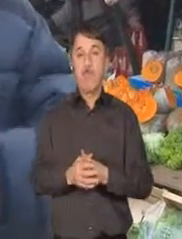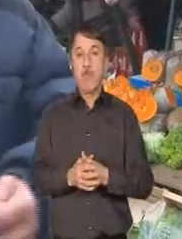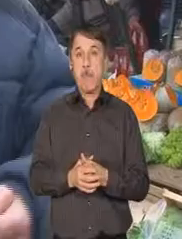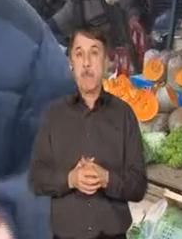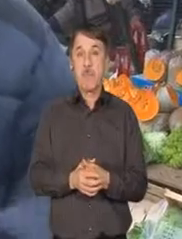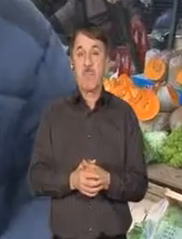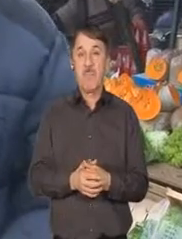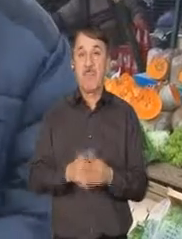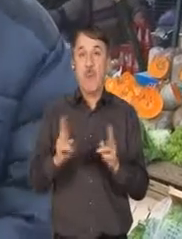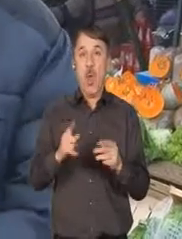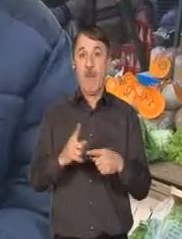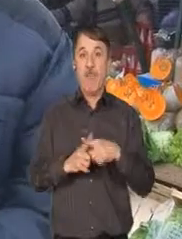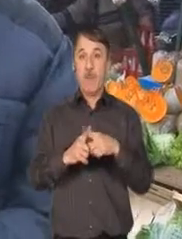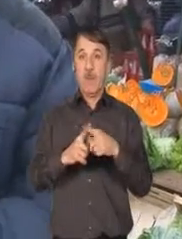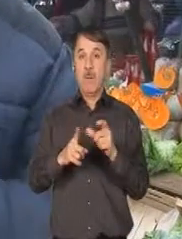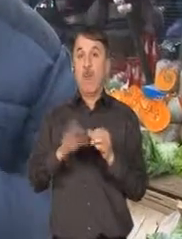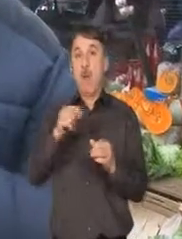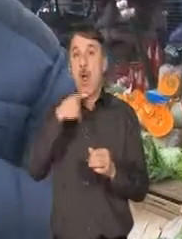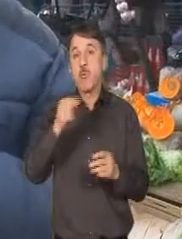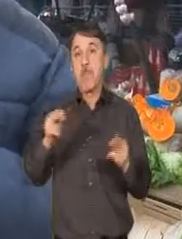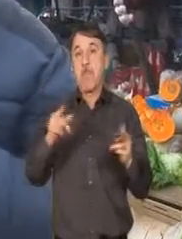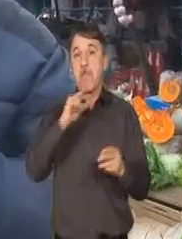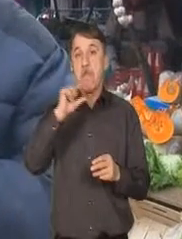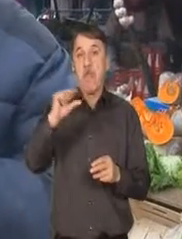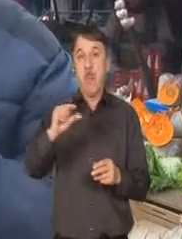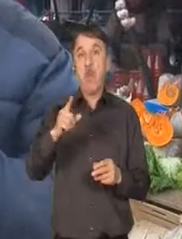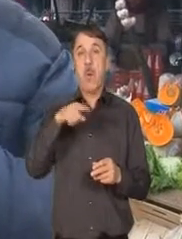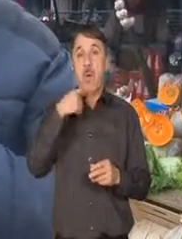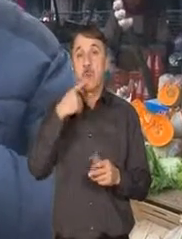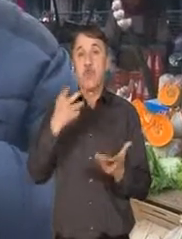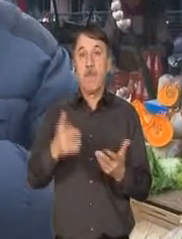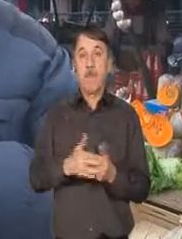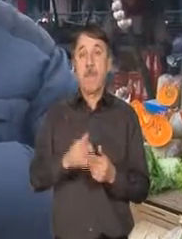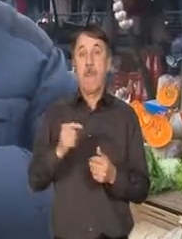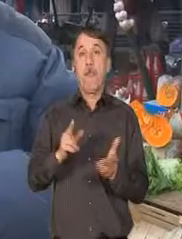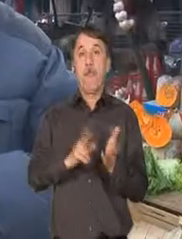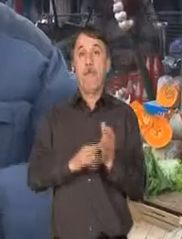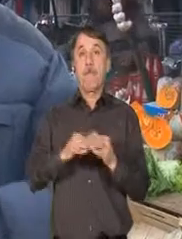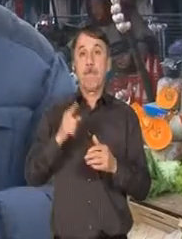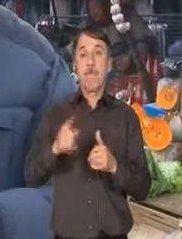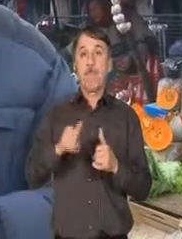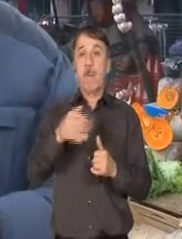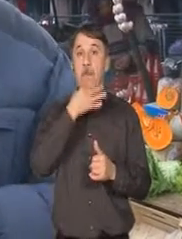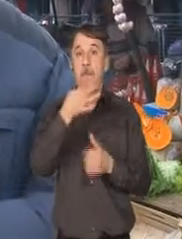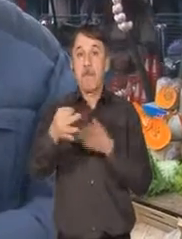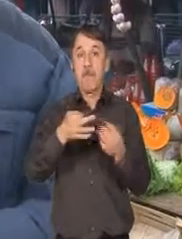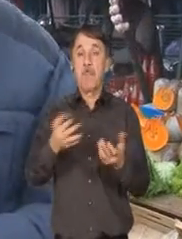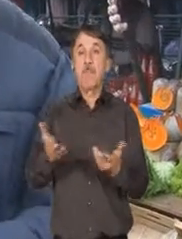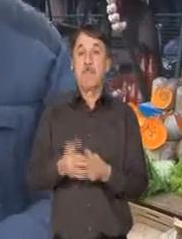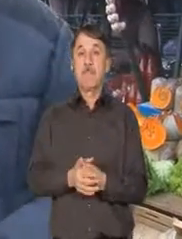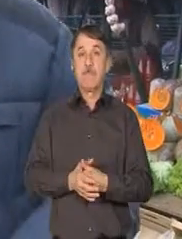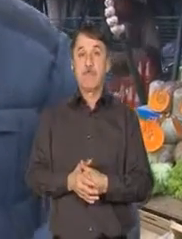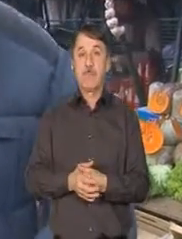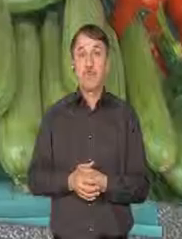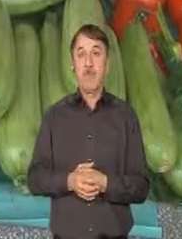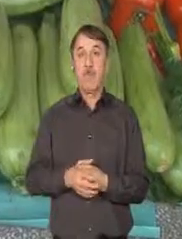praviti paniku, neki kažu malo. Sigurno oni koji prodaju njima je malo, a nama koji kupuju nama je mnogo i